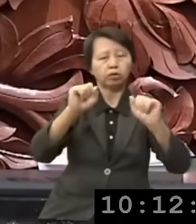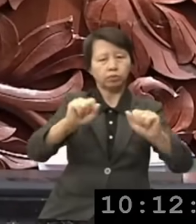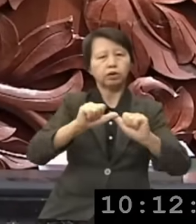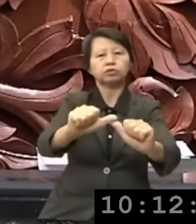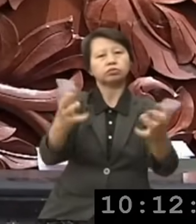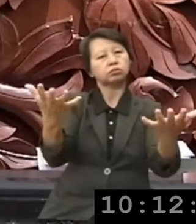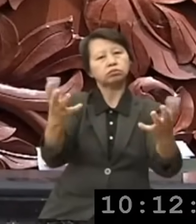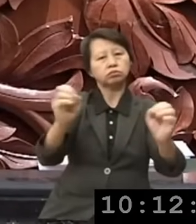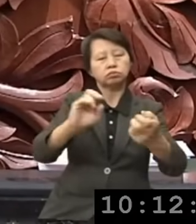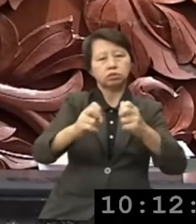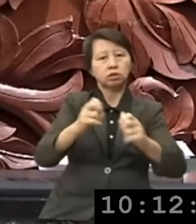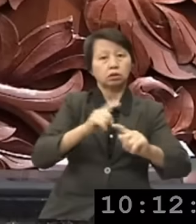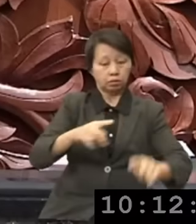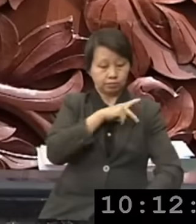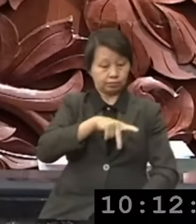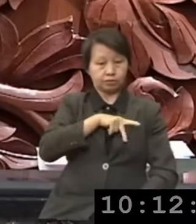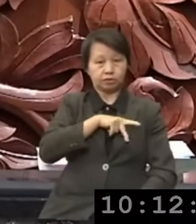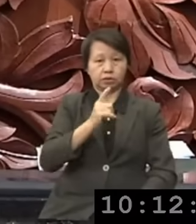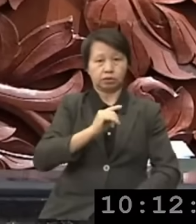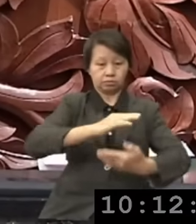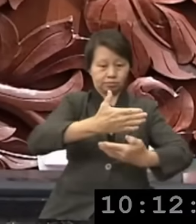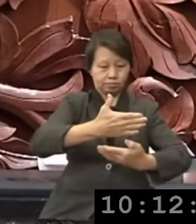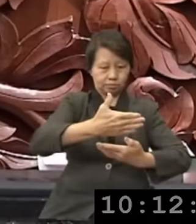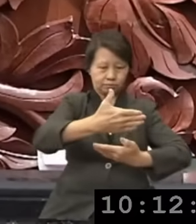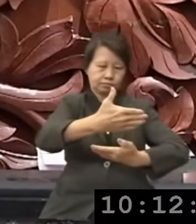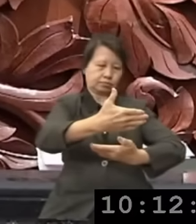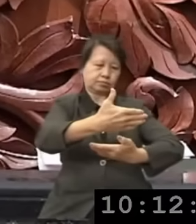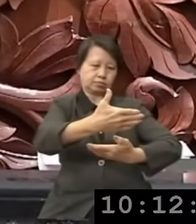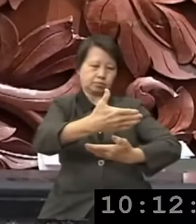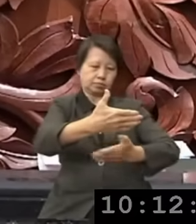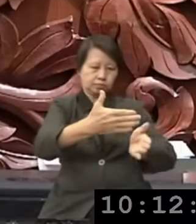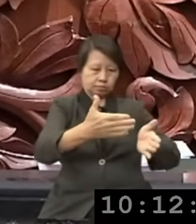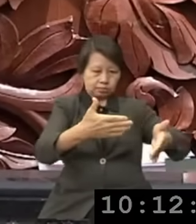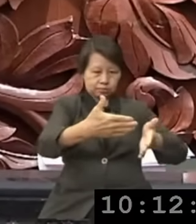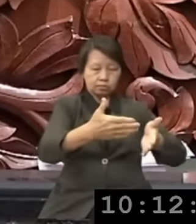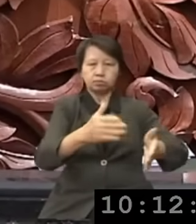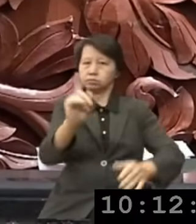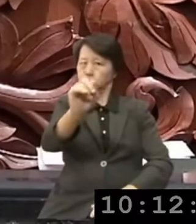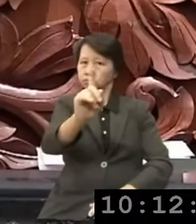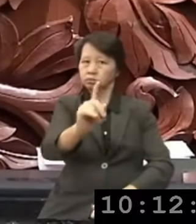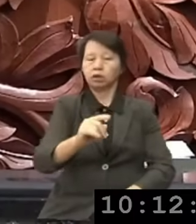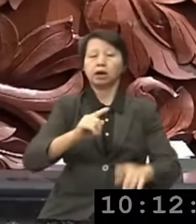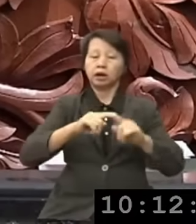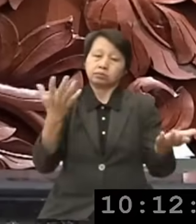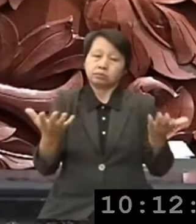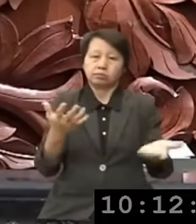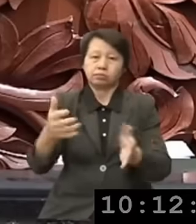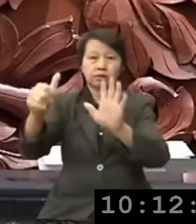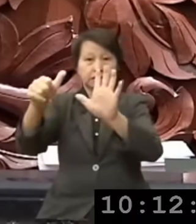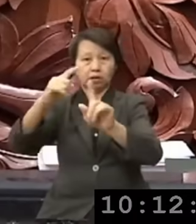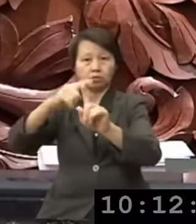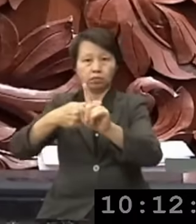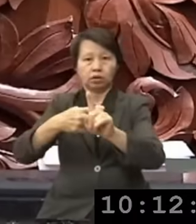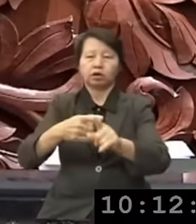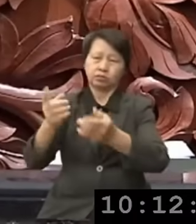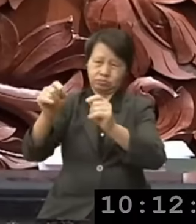tapi personalize baik hari ini kita ada YouTube mungkin enam bulan lagi yang berhormat W main gajet yang